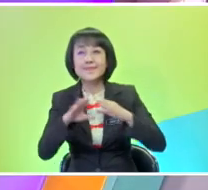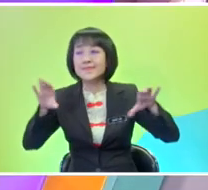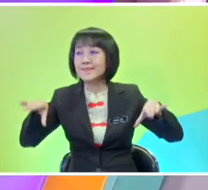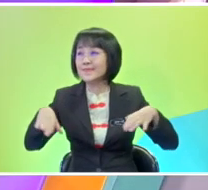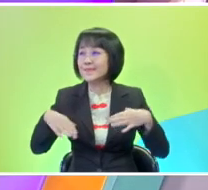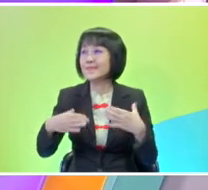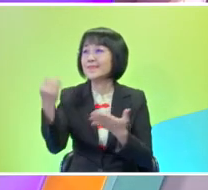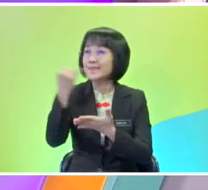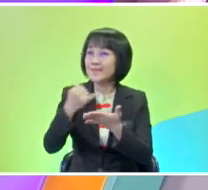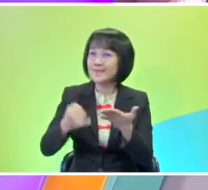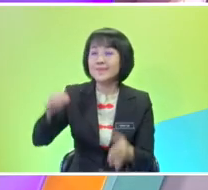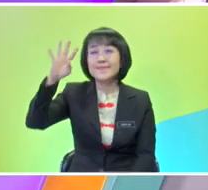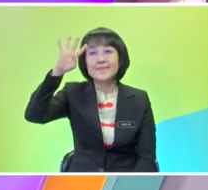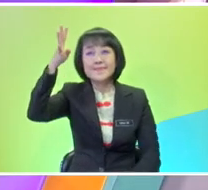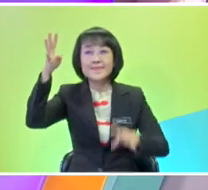kreatif